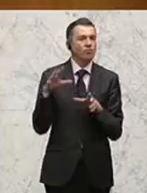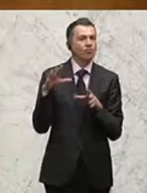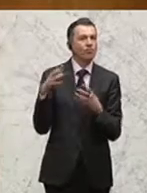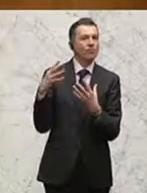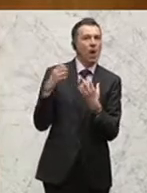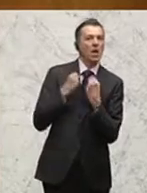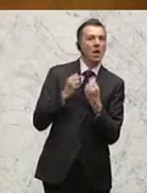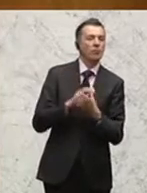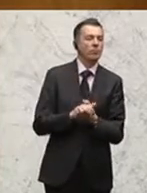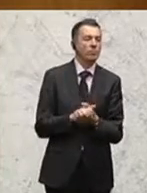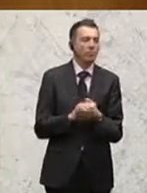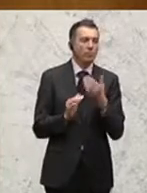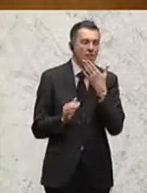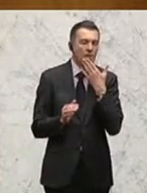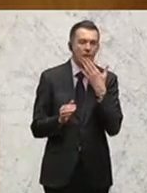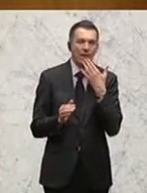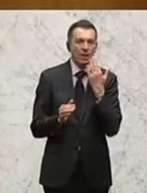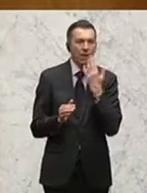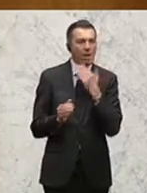angreifen. Mord,